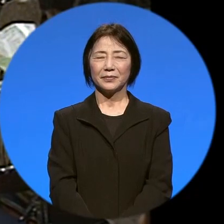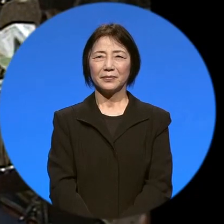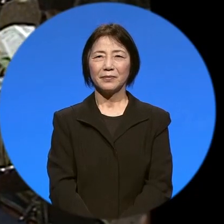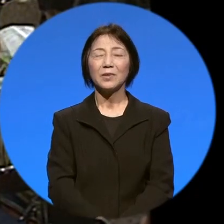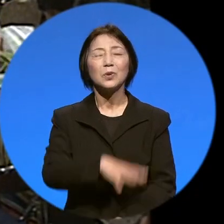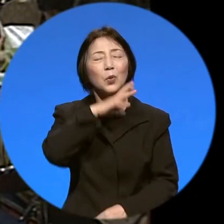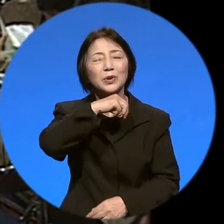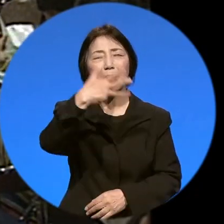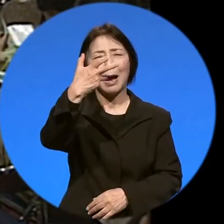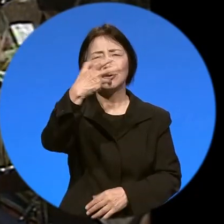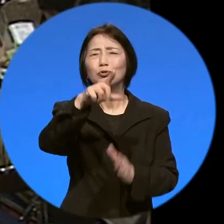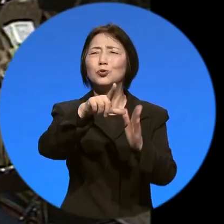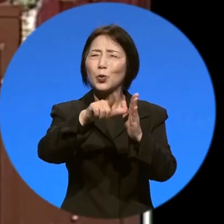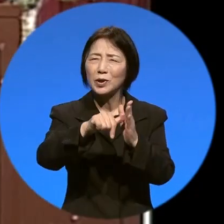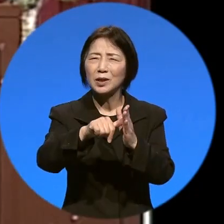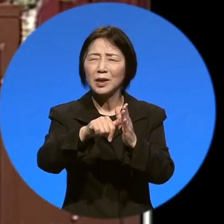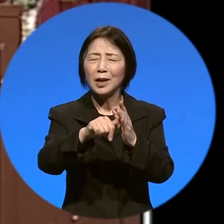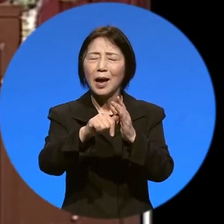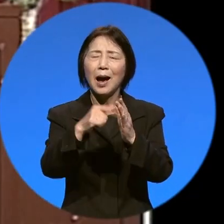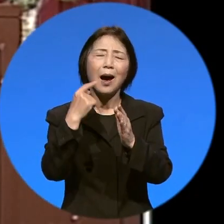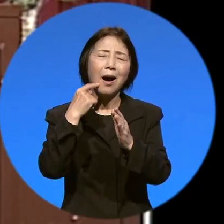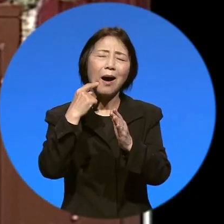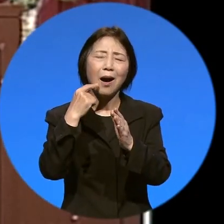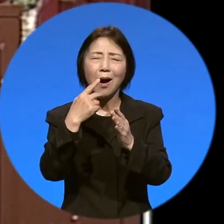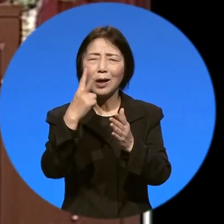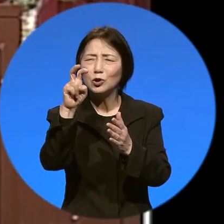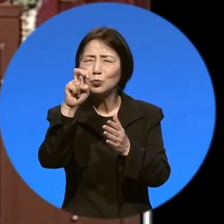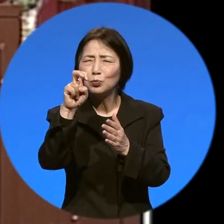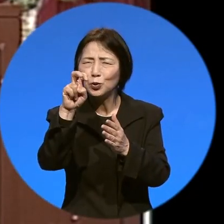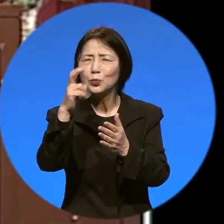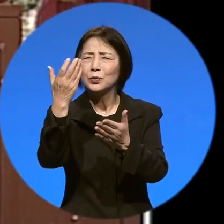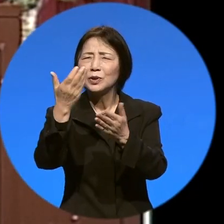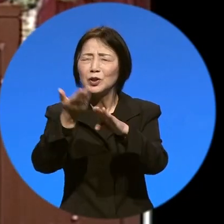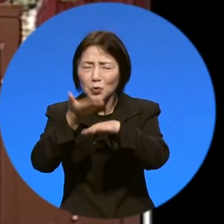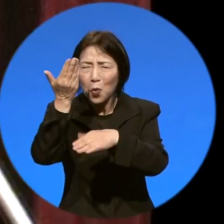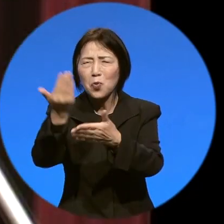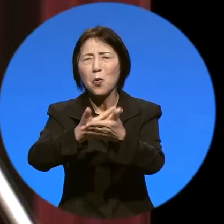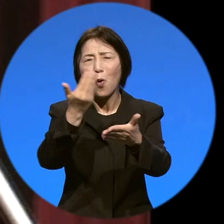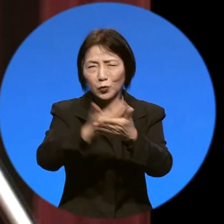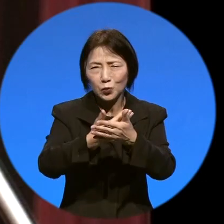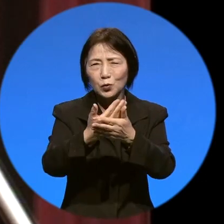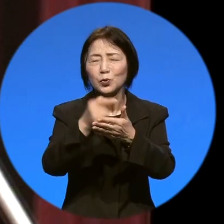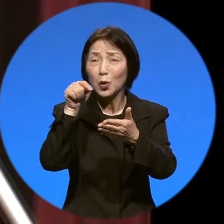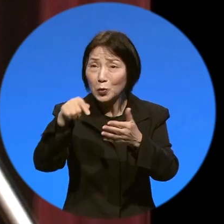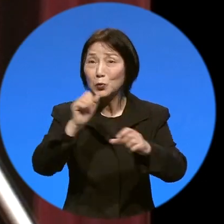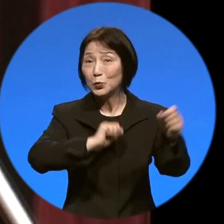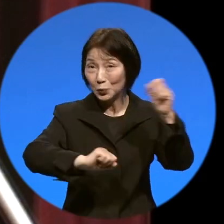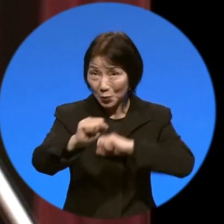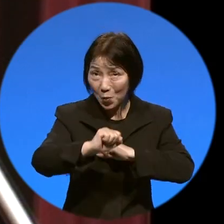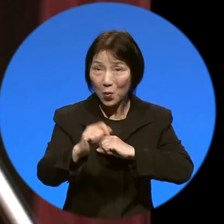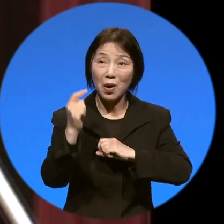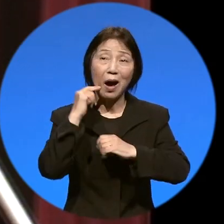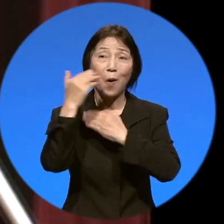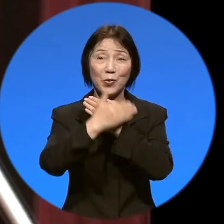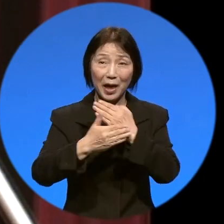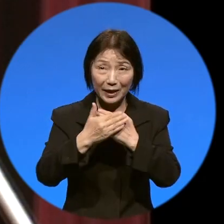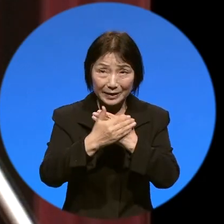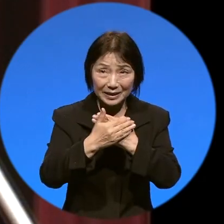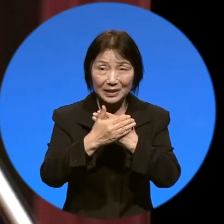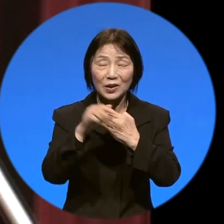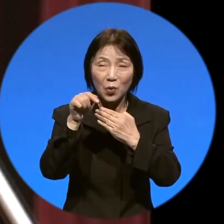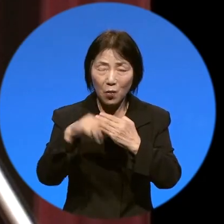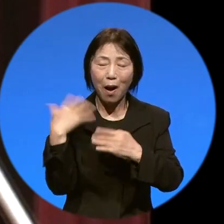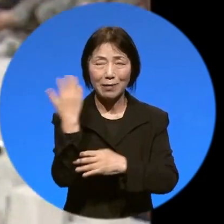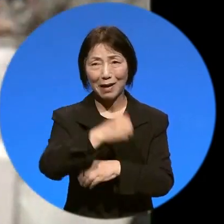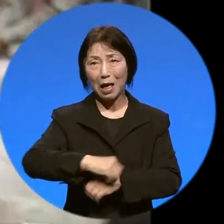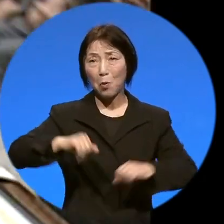80歳になっても20本以上自分の歯を保とうという運動です。歯を大事にすることが健康